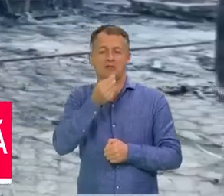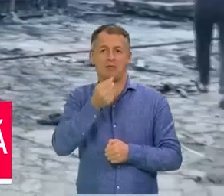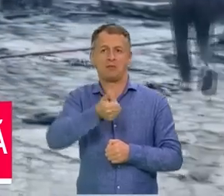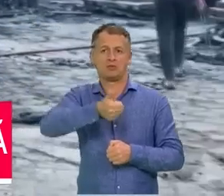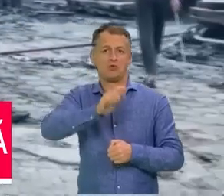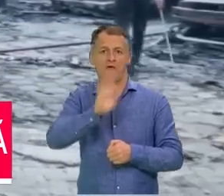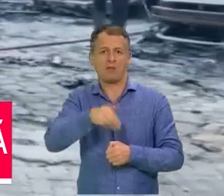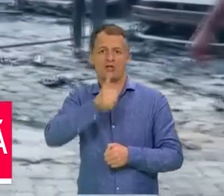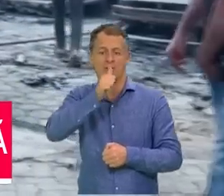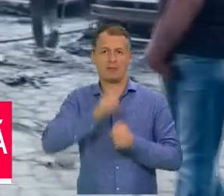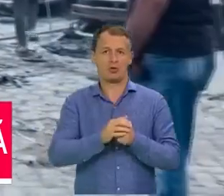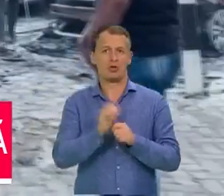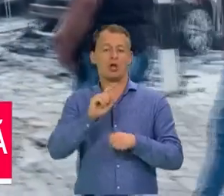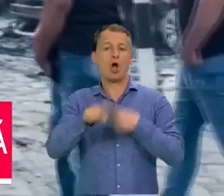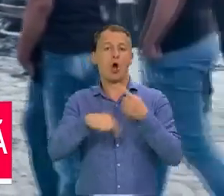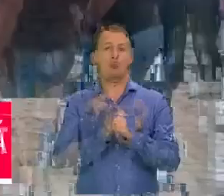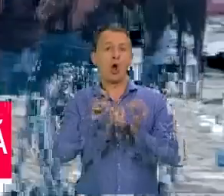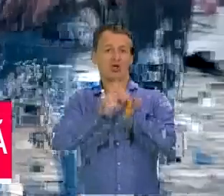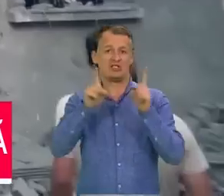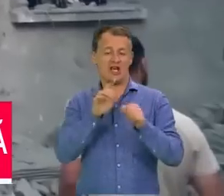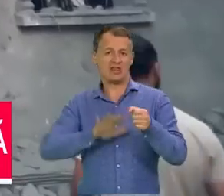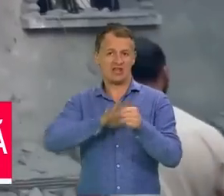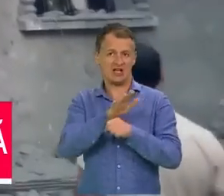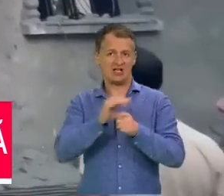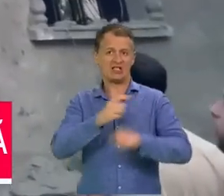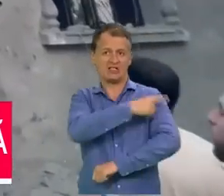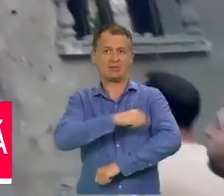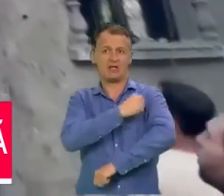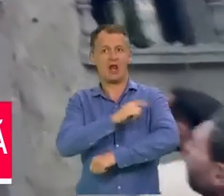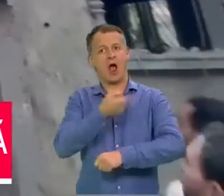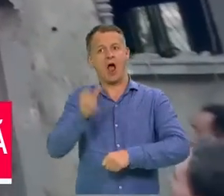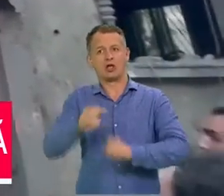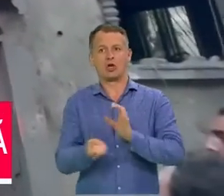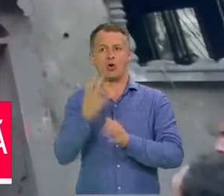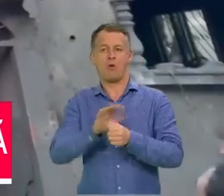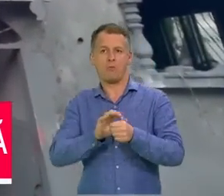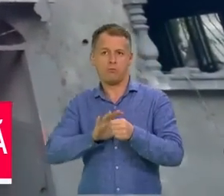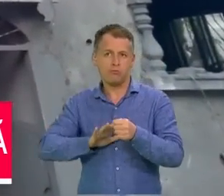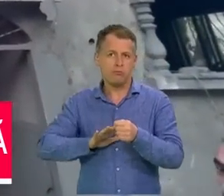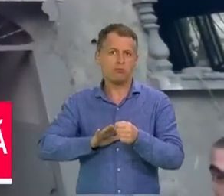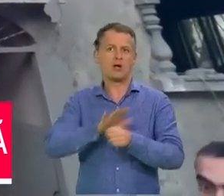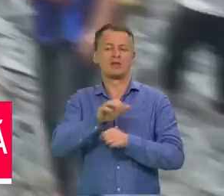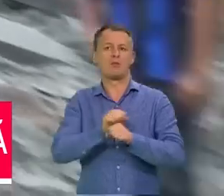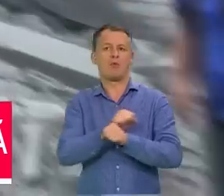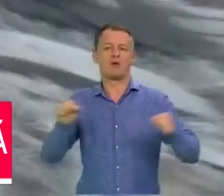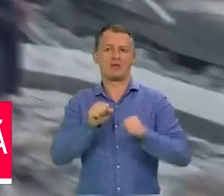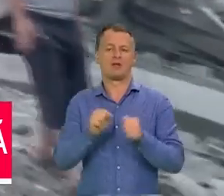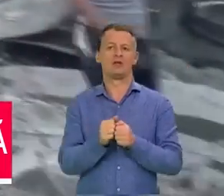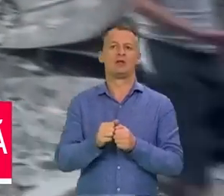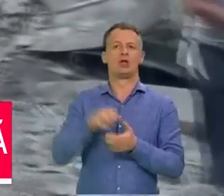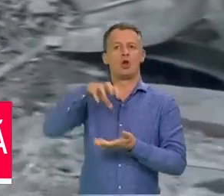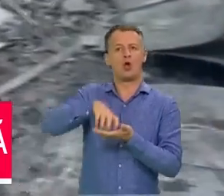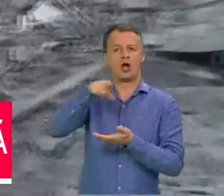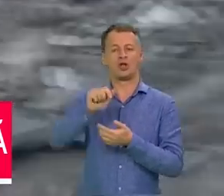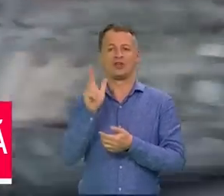La aproape o zi de la atacul devastator asupra unui spital din orașul Gaza, un alt bombardament a avut loc în apropierea unui centru medical. 13 civili